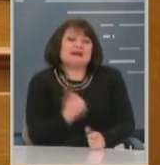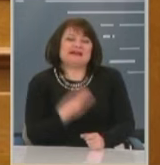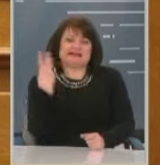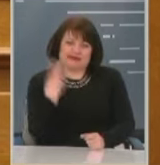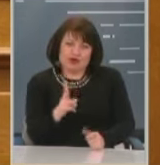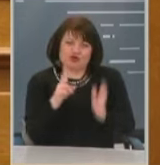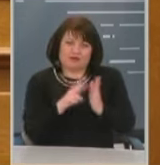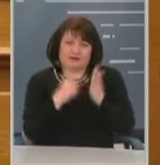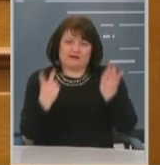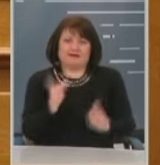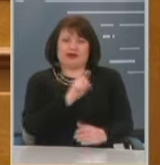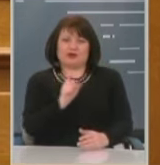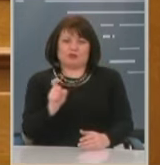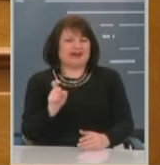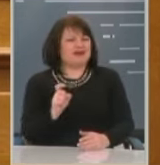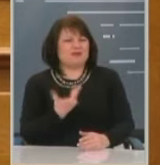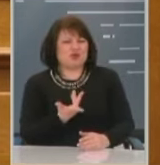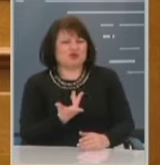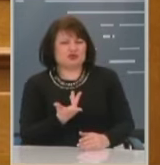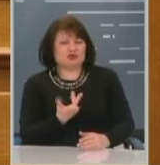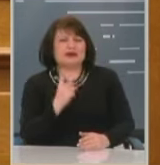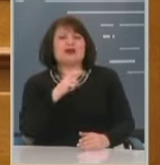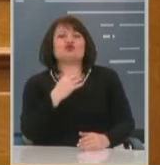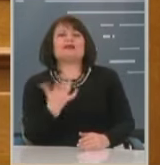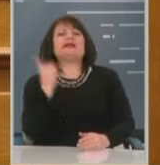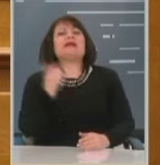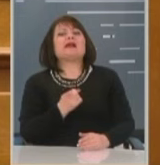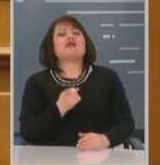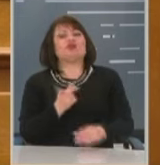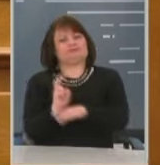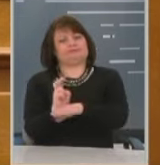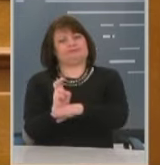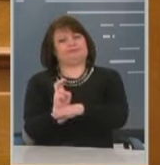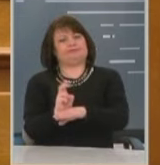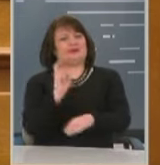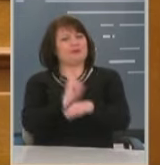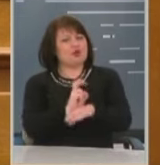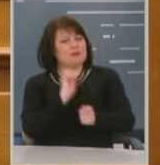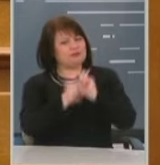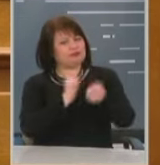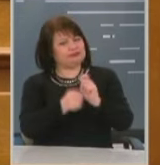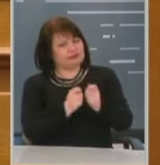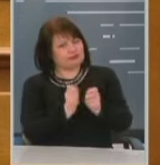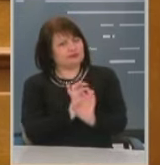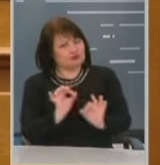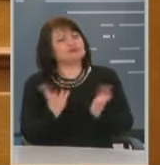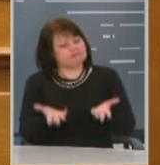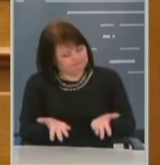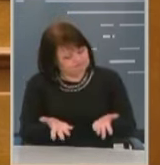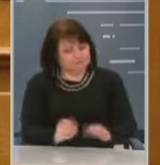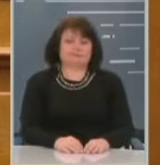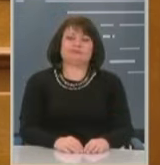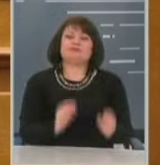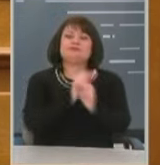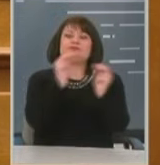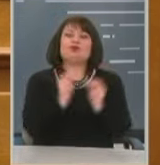317 εκατομμύρια. Δηλαδή πόσο? Κοντά στο 25%. Τα υπόλοιπα είναι εξυπηρετούμενα. Μάλιστα. Άρα εκεί